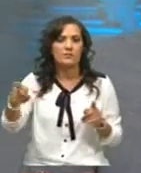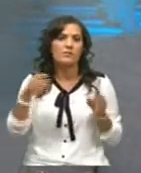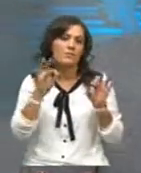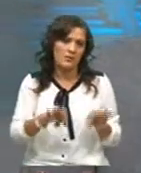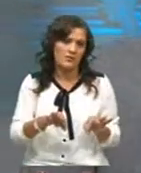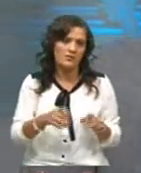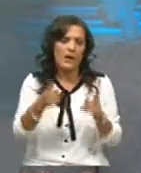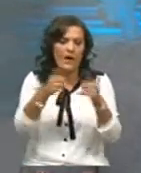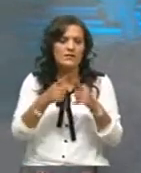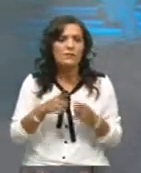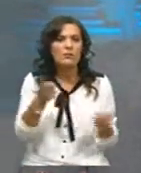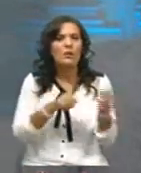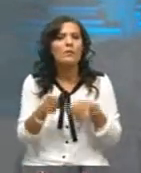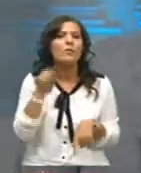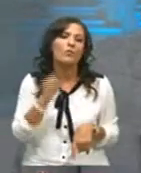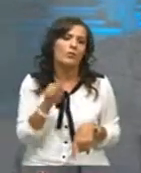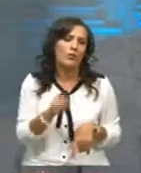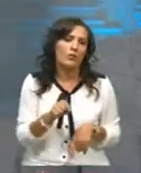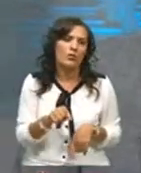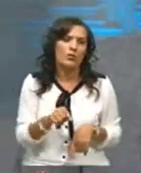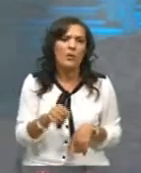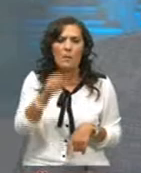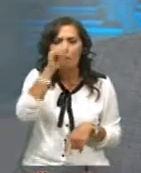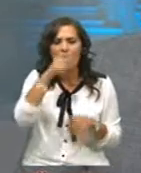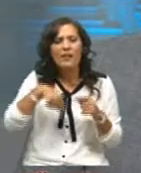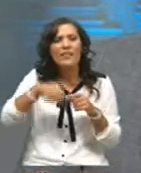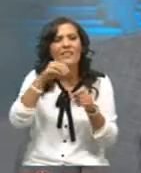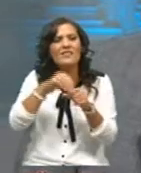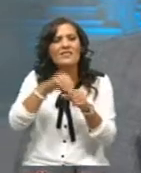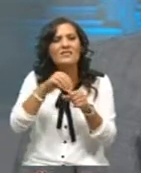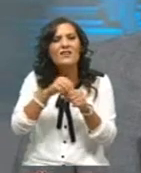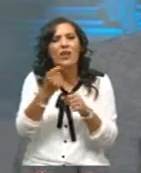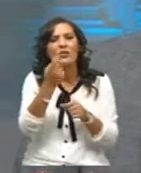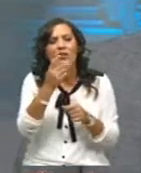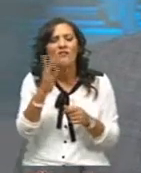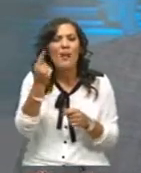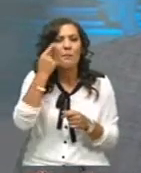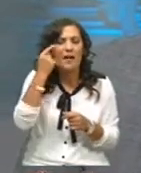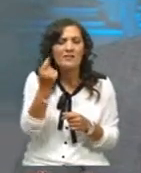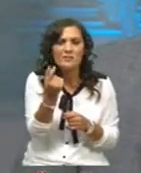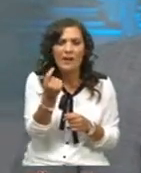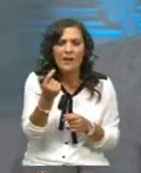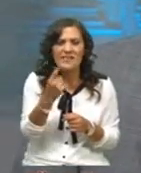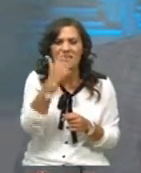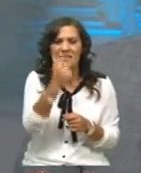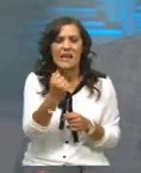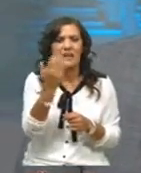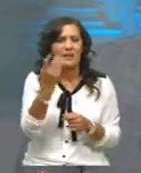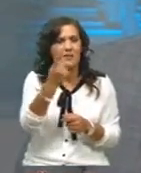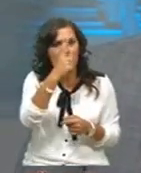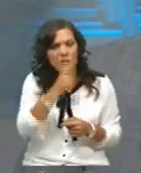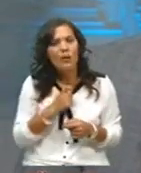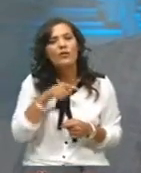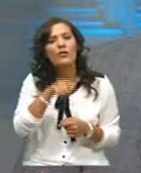başlayacak hesaplama yöntemi budur diyor ki makat ağzındaki nohut ya da mercimek büyüklüğündeki sertliğe gelince